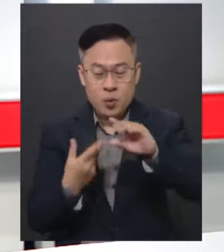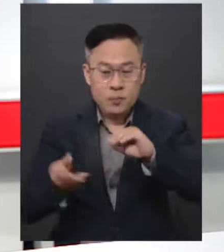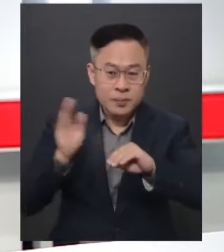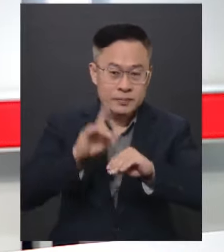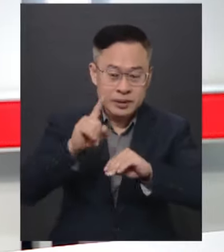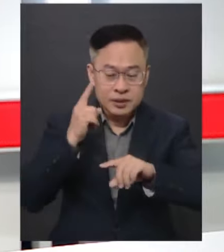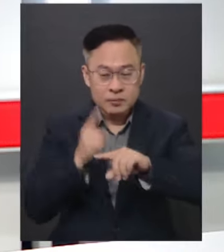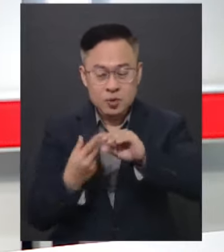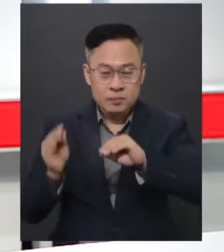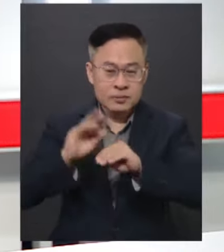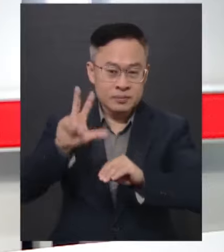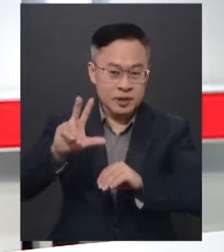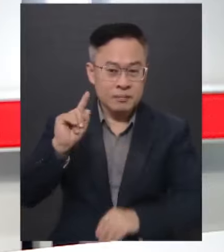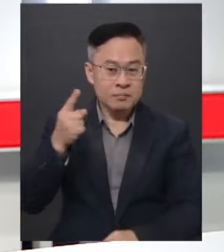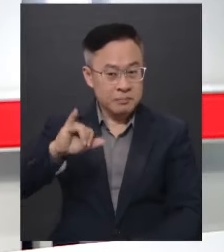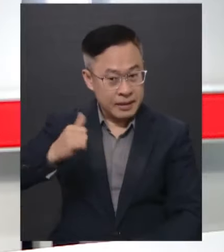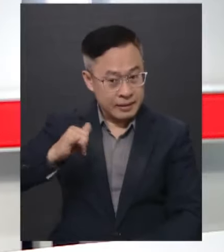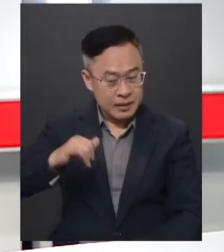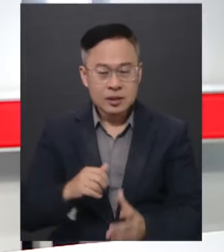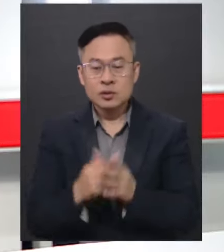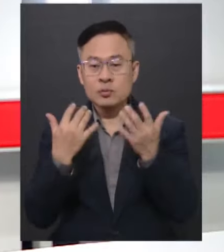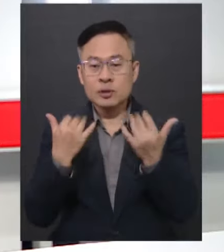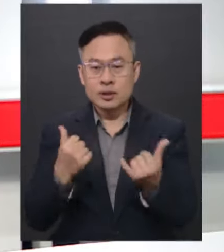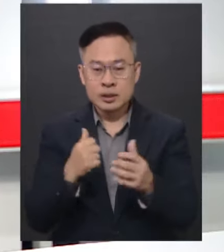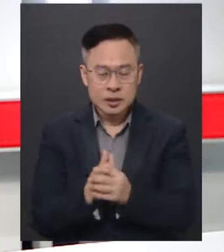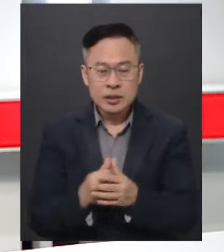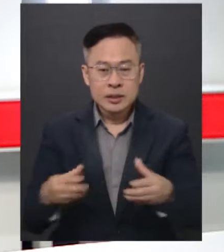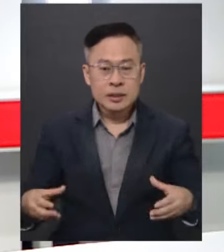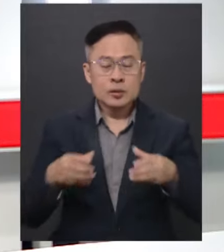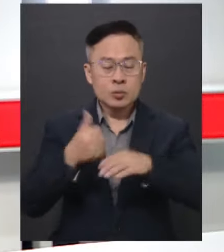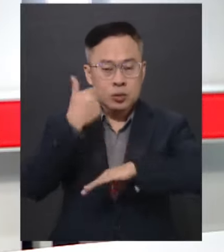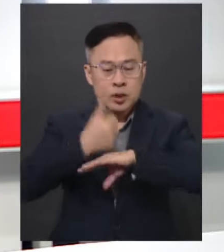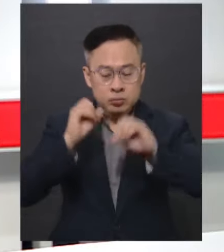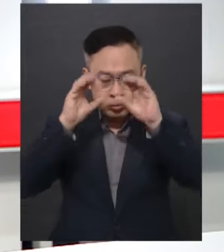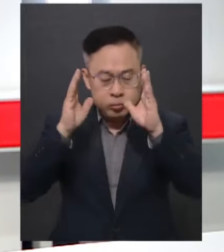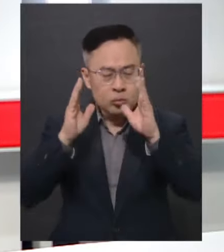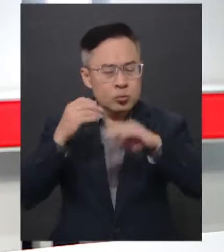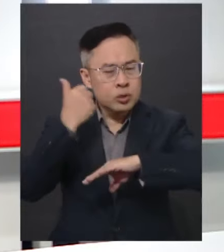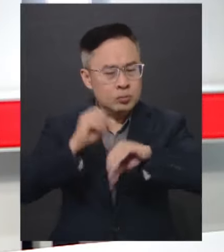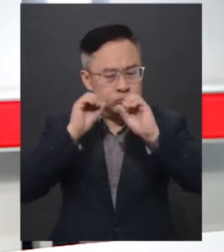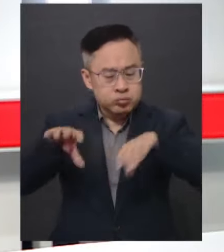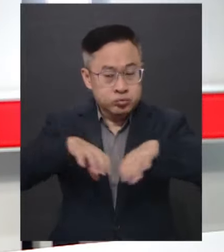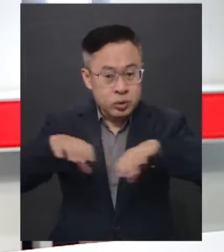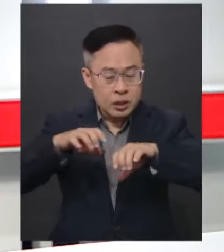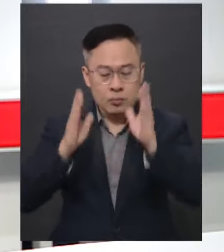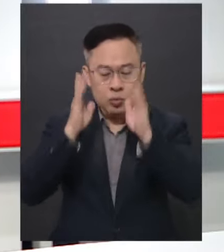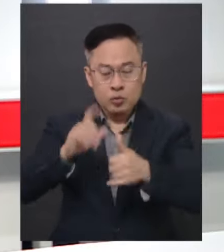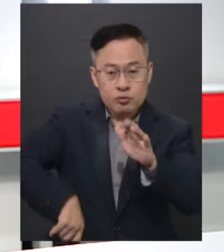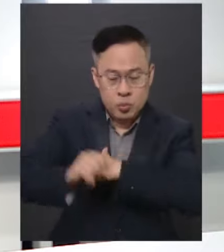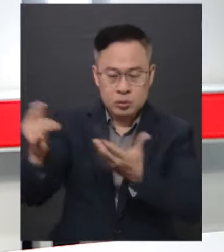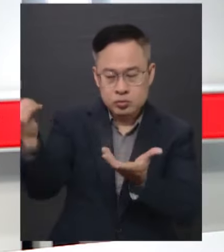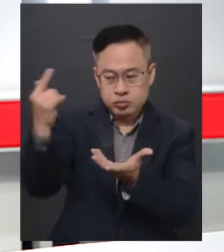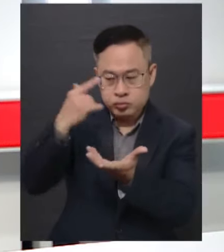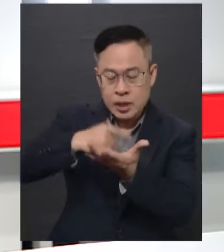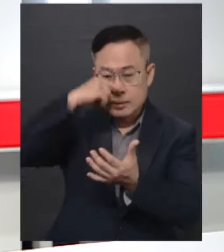กุนซืออย่างมาซาอิชิอินะคะก็เดินทางกลับสู่ประเทศไทยเป็นที่เรียบร้อยพร้อมกับลูกทีมนะคะแล้วก็กำชับว่าลูกทีมเนี่ยต้องทำงานหนักกันอย่าง